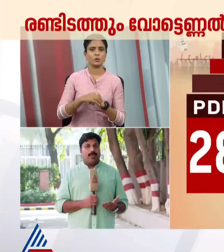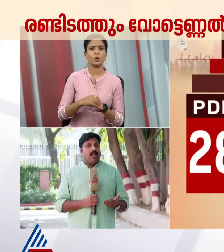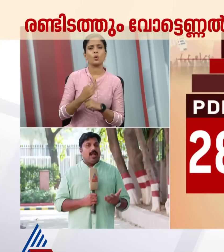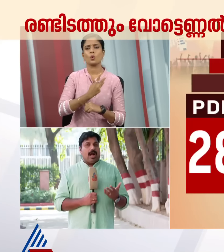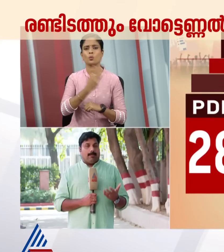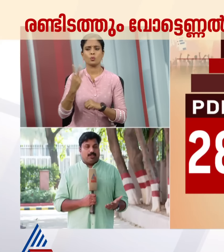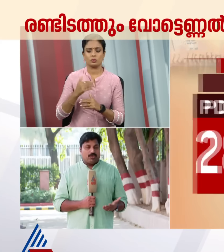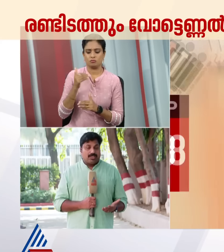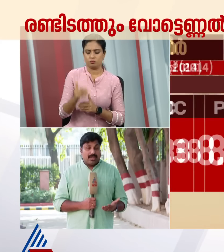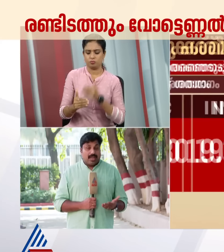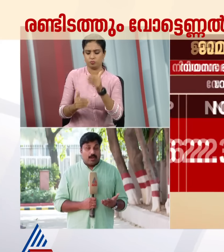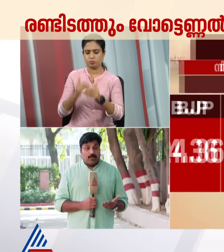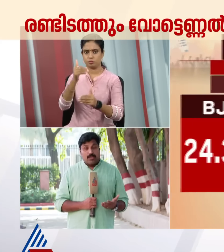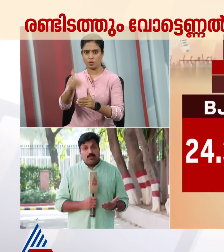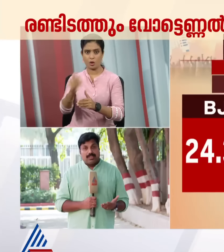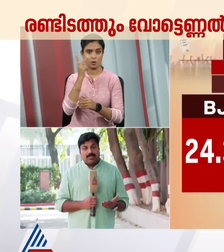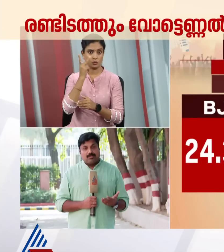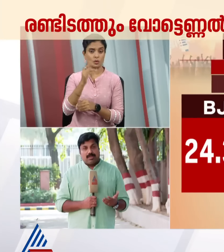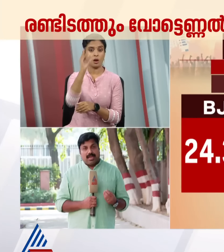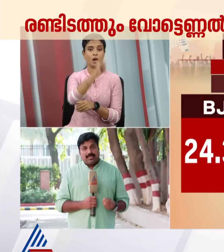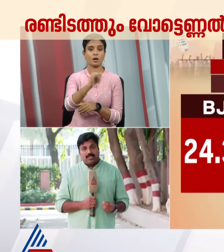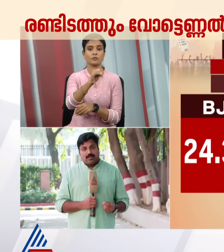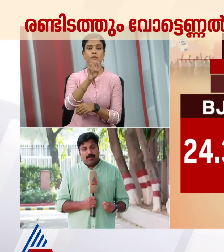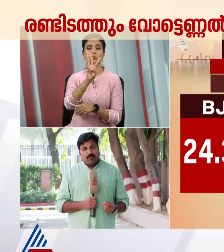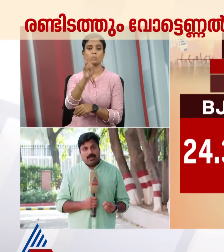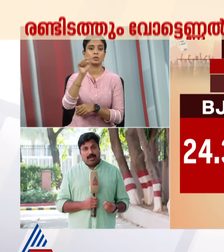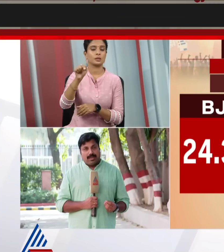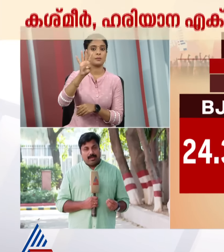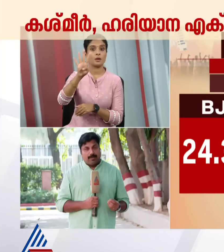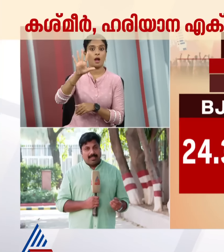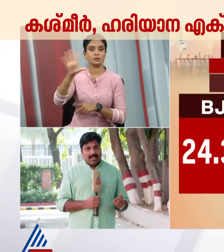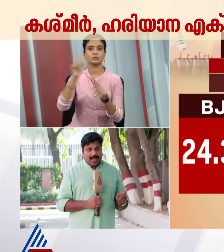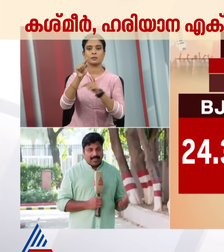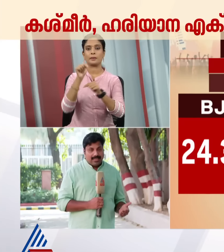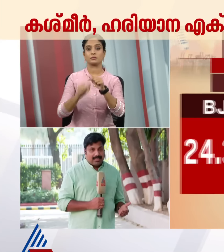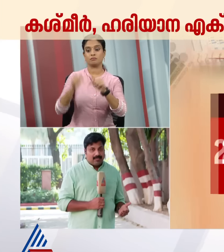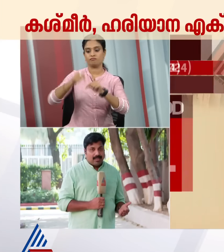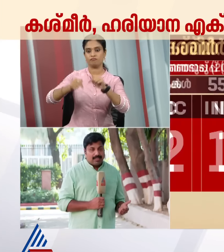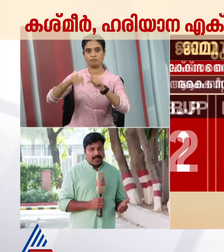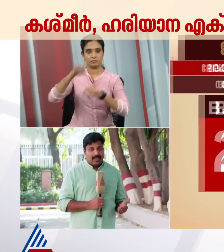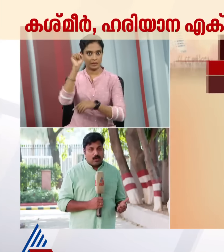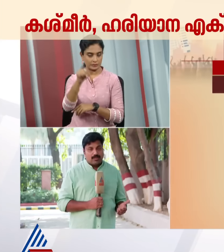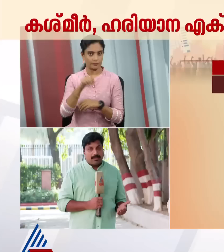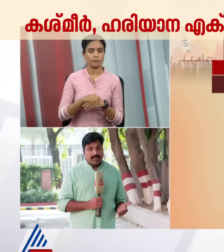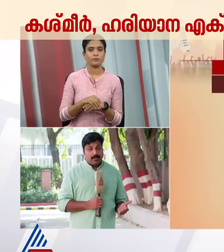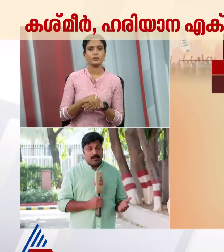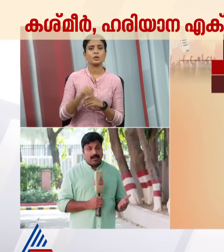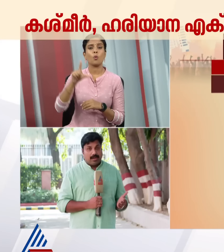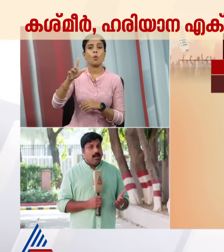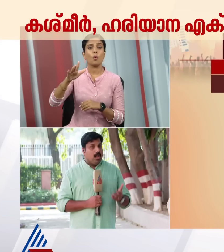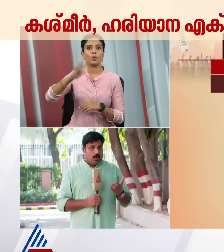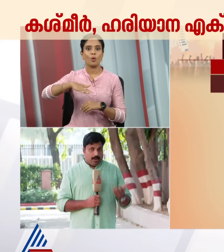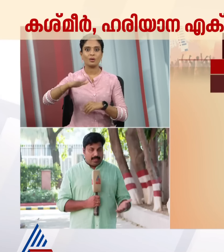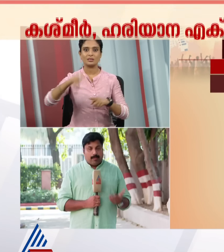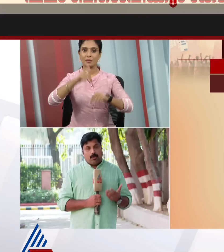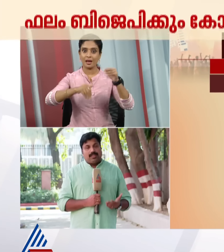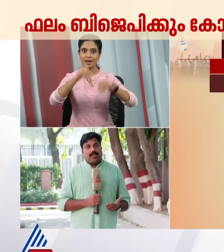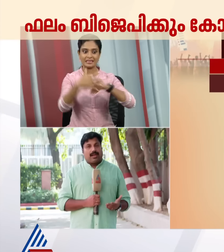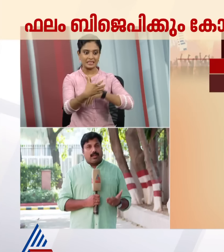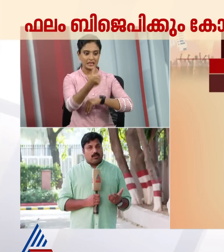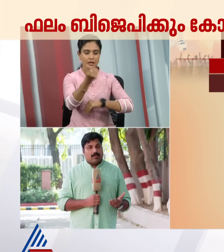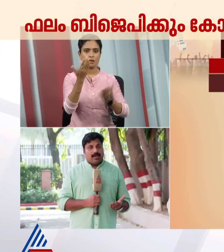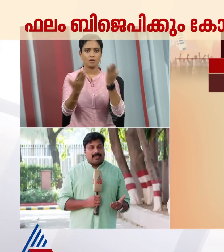ശതമാനം പരിശോധിച്ചു കഴിഞ്ഞാൽ 63.45% പോളിംഗ് ആണ് രേഖപ്പെടുത്തിയത്. അത് ഇത്തവണ നടന്ന ലോക്സഭാ തെരഞ്ഞെടുപ്പിനേക്കാൾ ഉയർന്ന